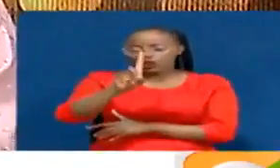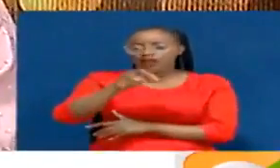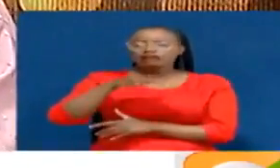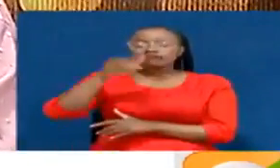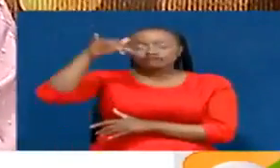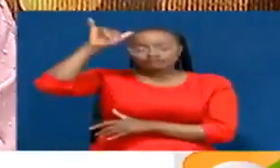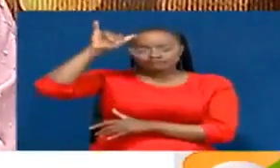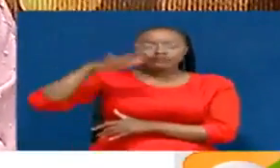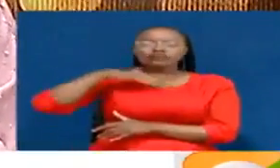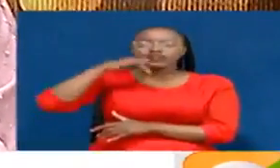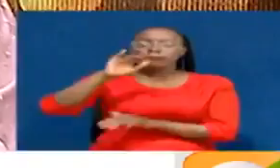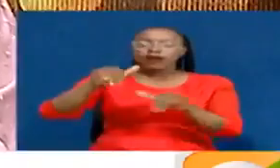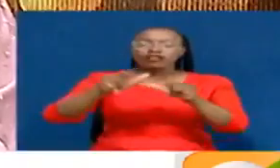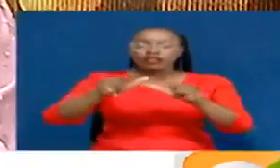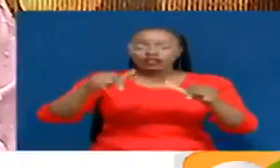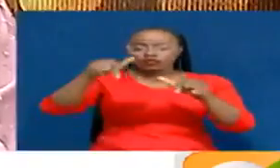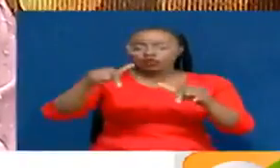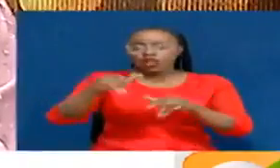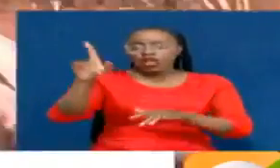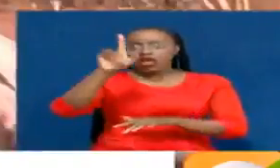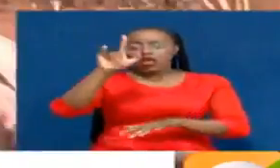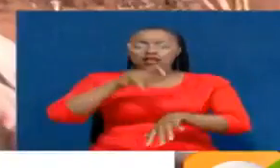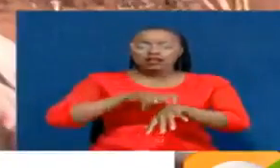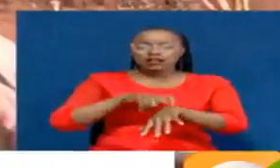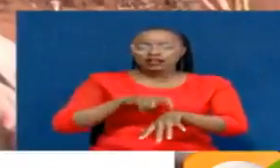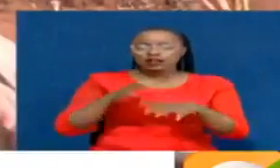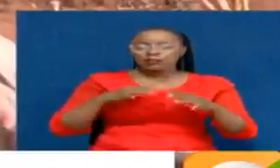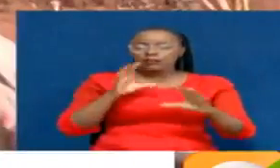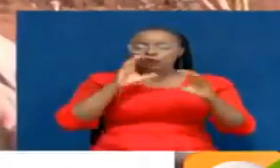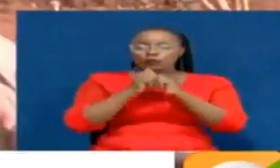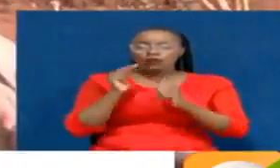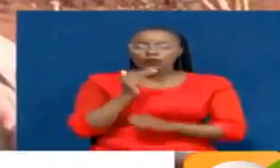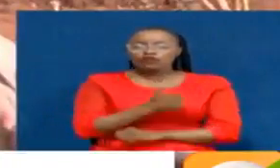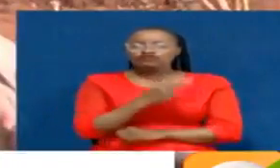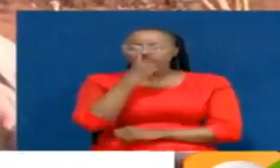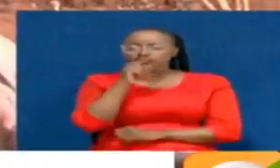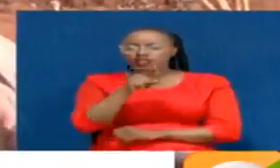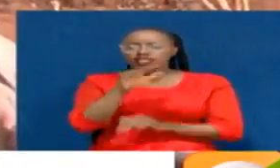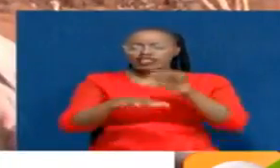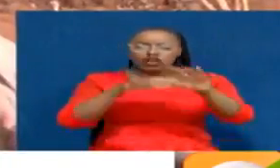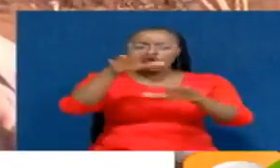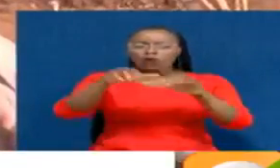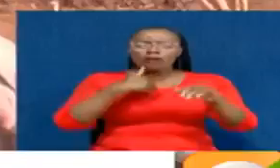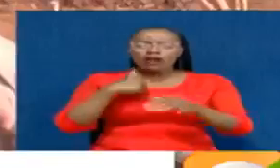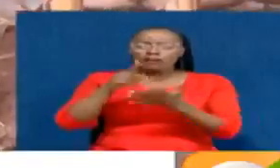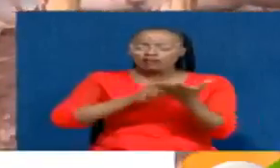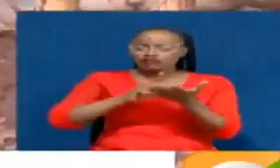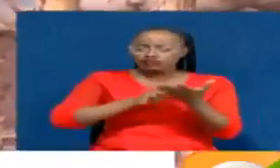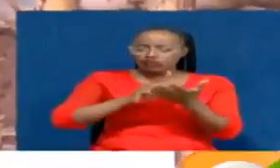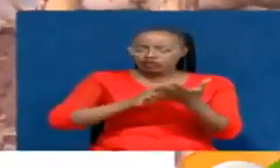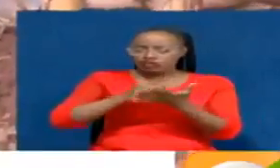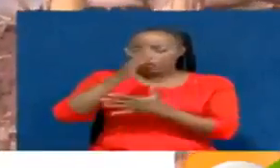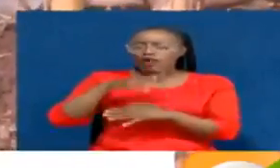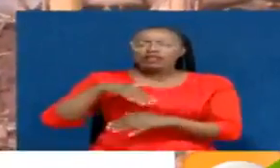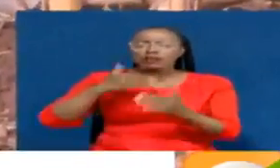kupatikana wamefariki kwenye mashamba yao hii leo mchana. Kwa mujibu wa waliozungumza nasi, inakisiwa kuwa ng'ombe hao walitiliwa sumu, kwani kabla